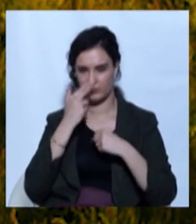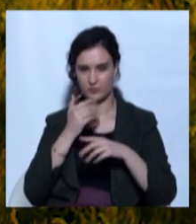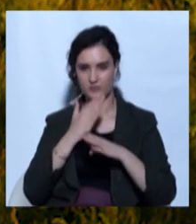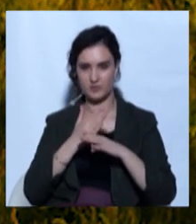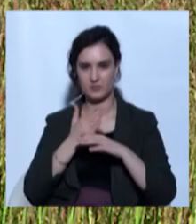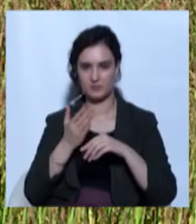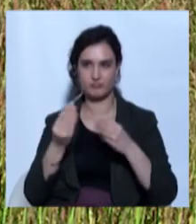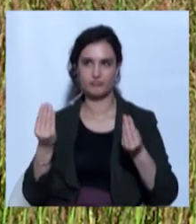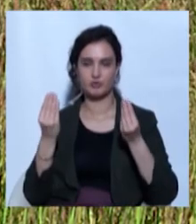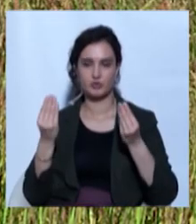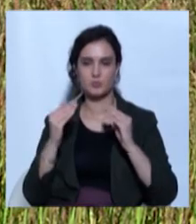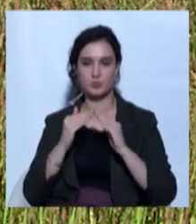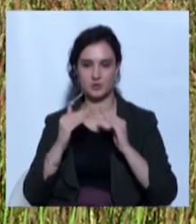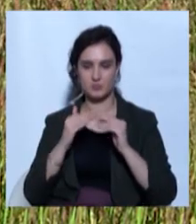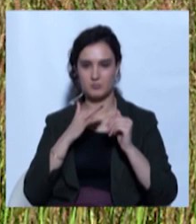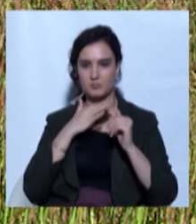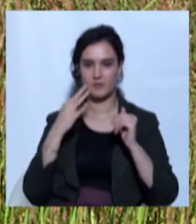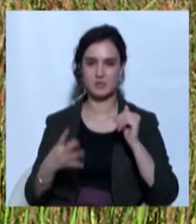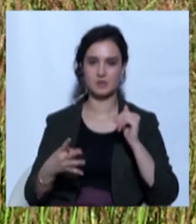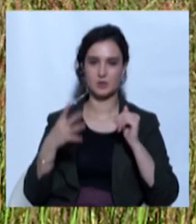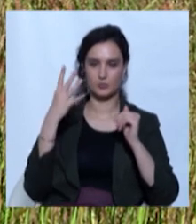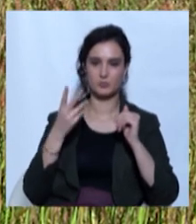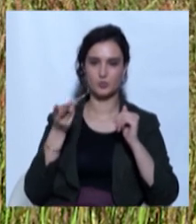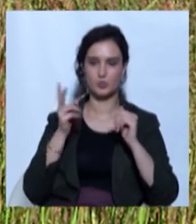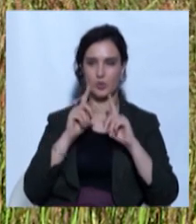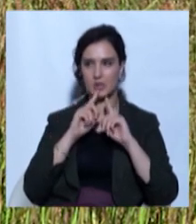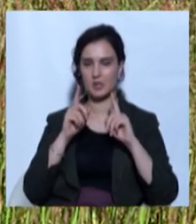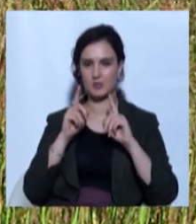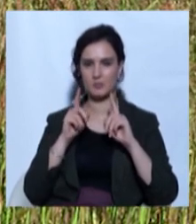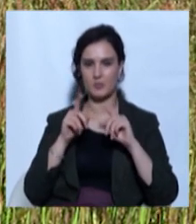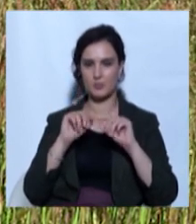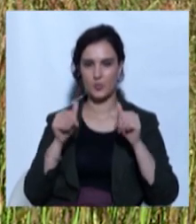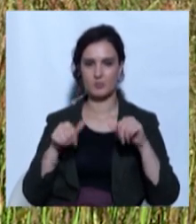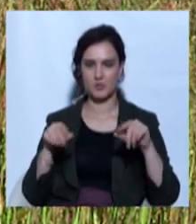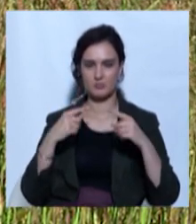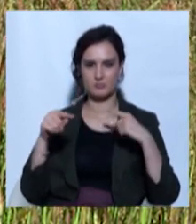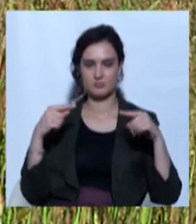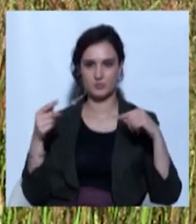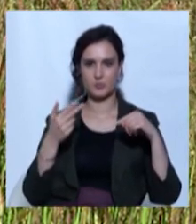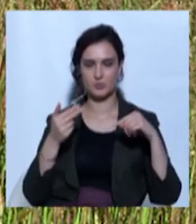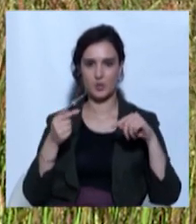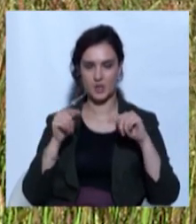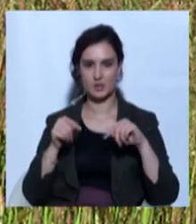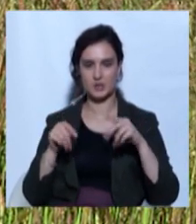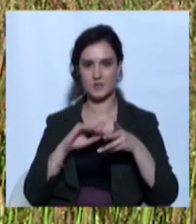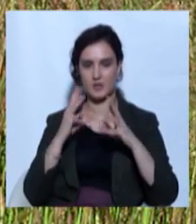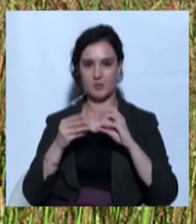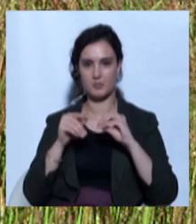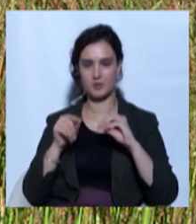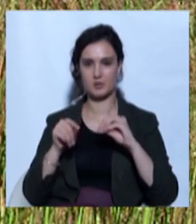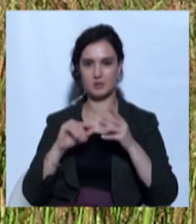აი ფეშენებელურ სახლებს, მრავალსართულიანს, ორიგინალური ფორმებით, ხო? აქ ეს